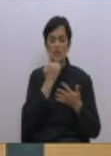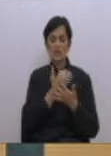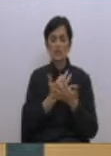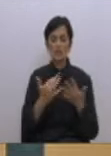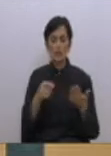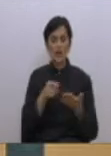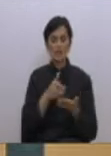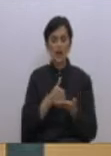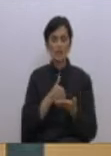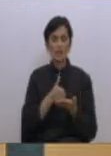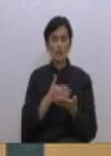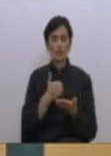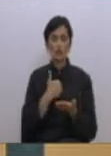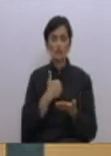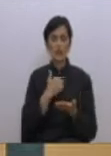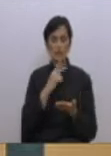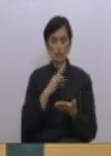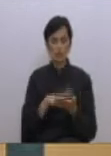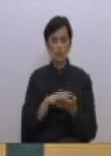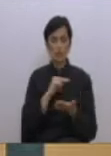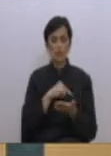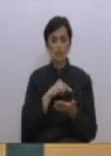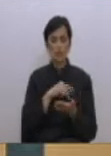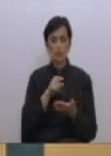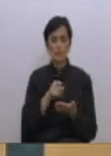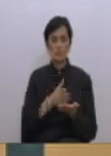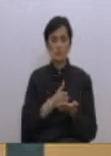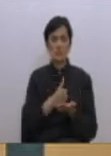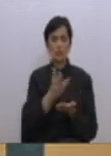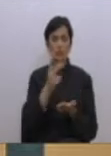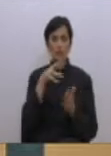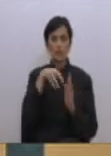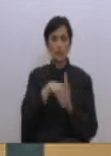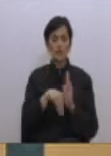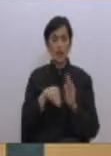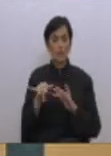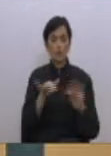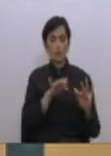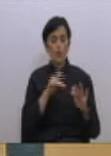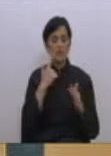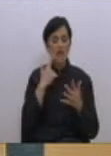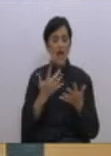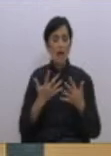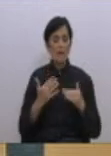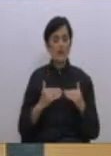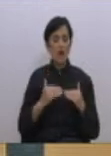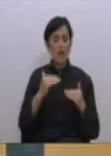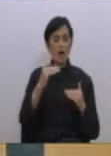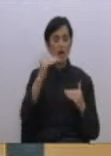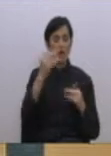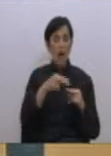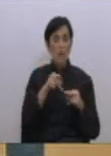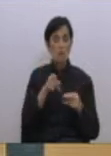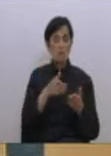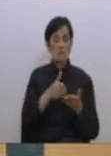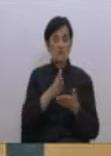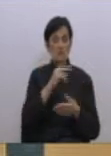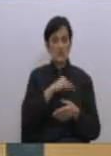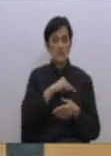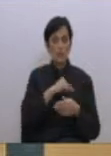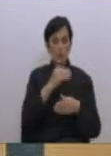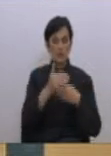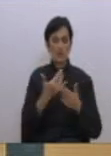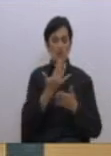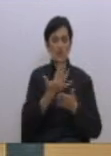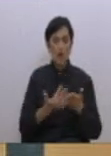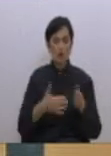არსებობას. Ჩვენ მუდმივად მუშაობთ ამ მიმართულებით შიდა პროცესების ეფექტიანობის ამაღლებაზე. Ამ მიზნით სამსახურმა წარმატებით